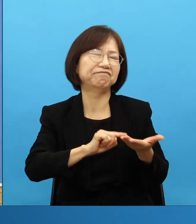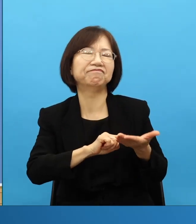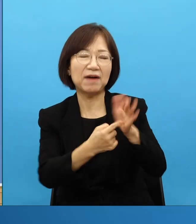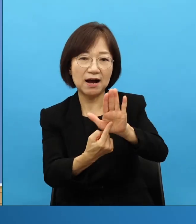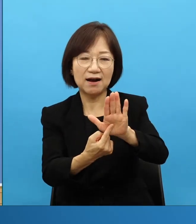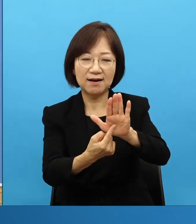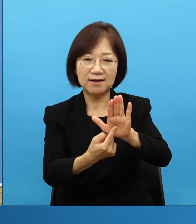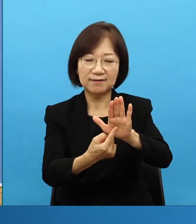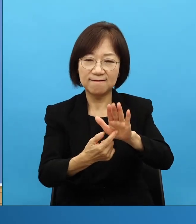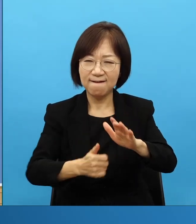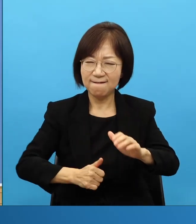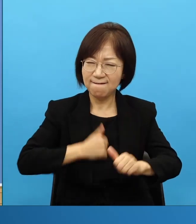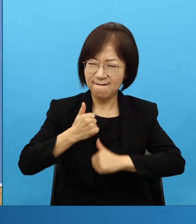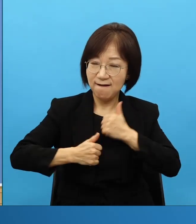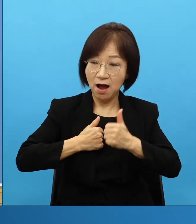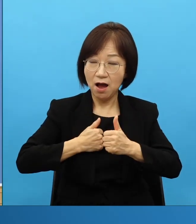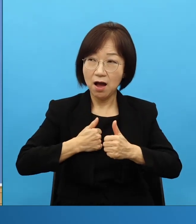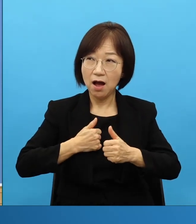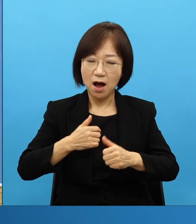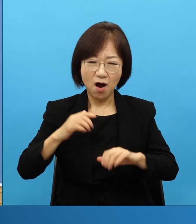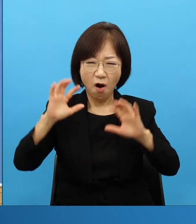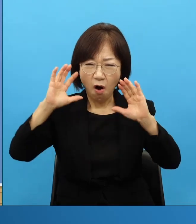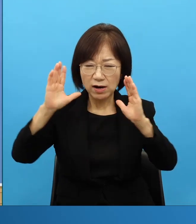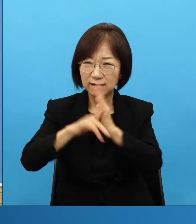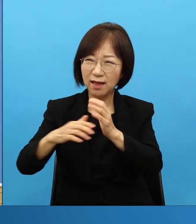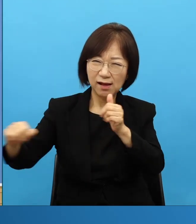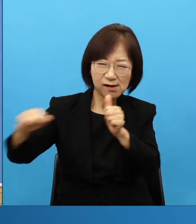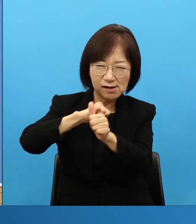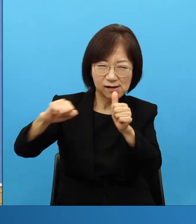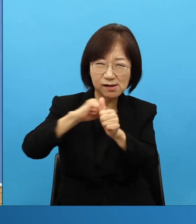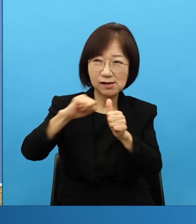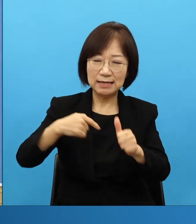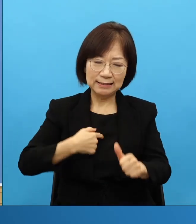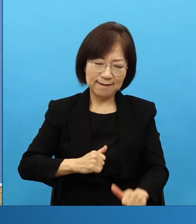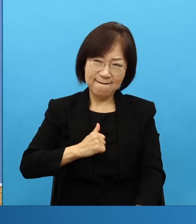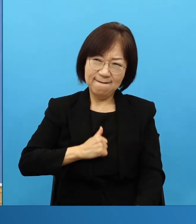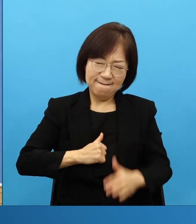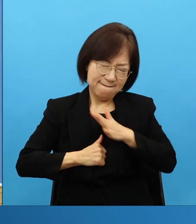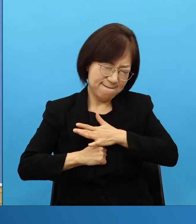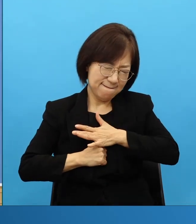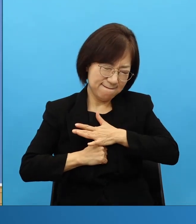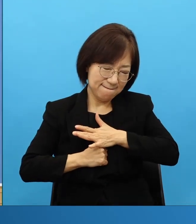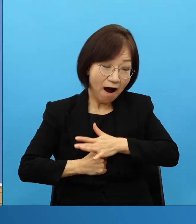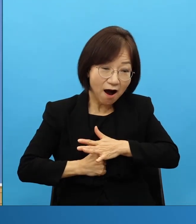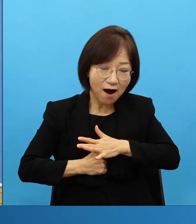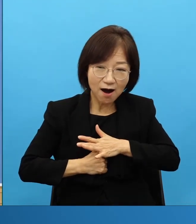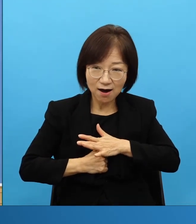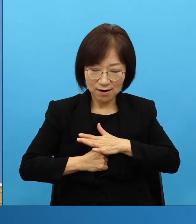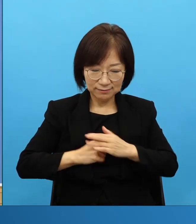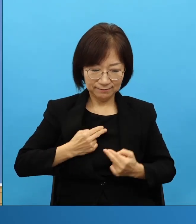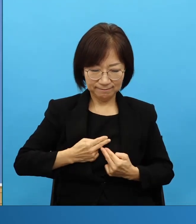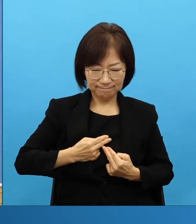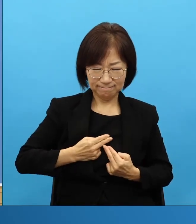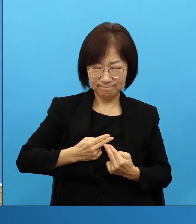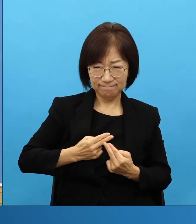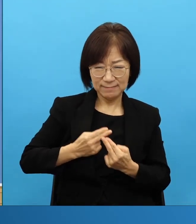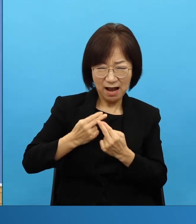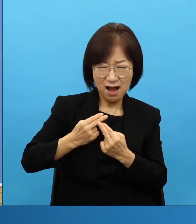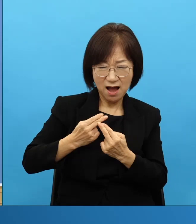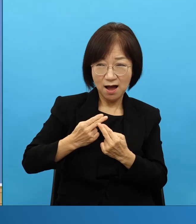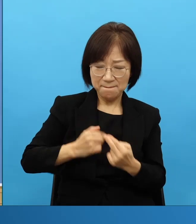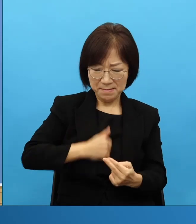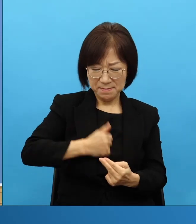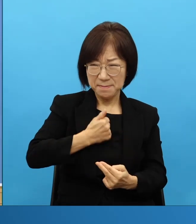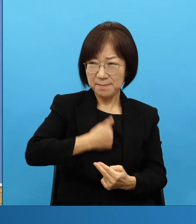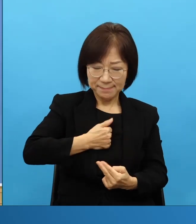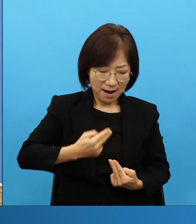evil. 어릴 때 그거 맞은 그게요. 복음 제대로 깨달으면 버릴 수 있는데 못 버리잖아요. 이게 가득 쌓여서 분노로 전부 쌓이는 거예요. All